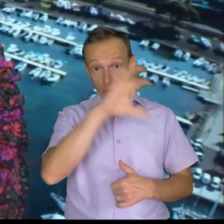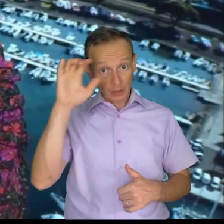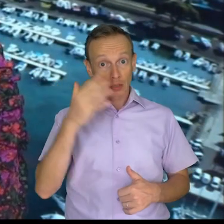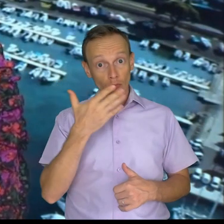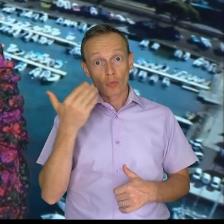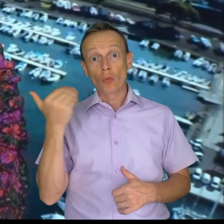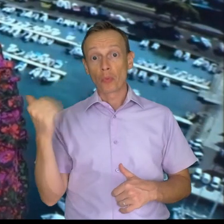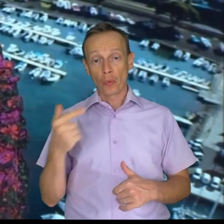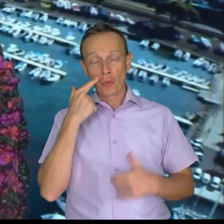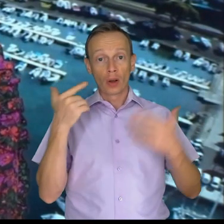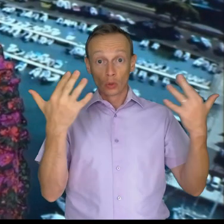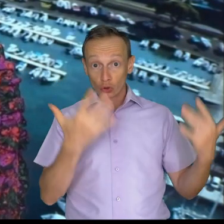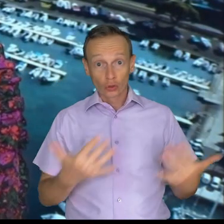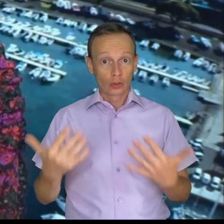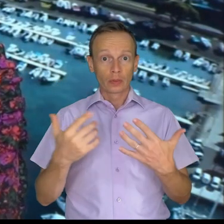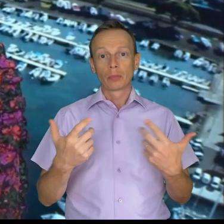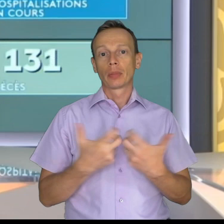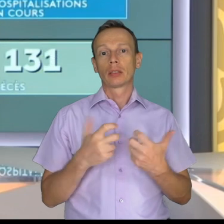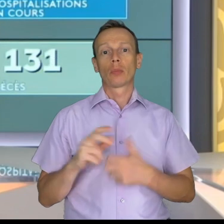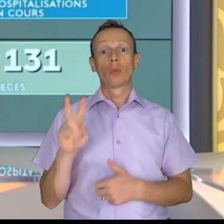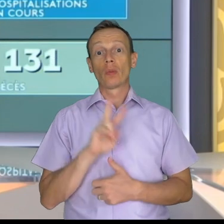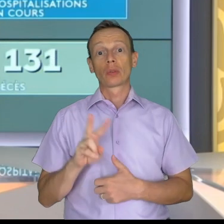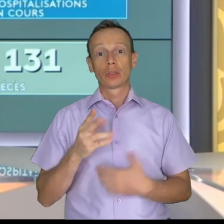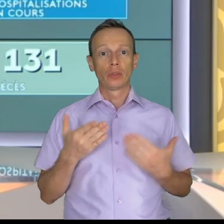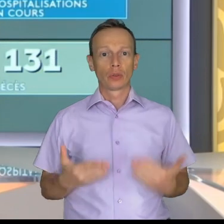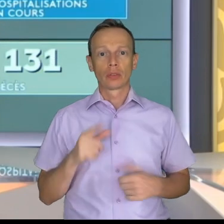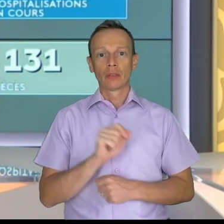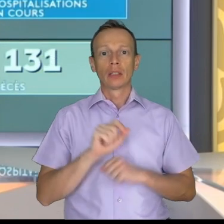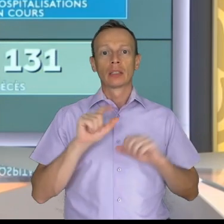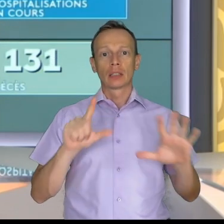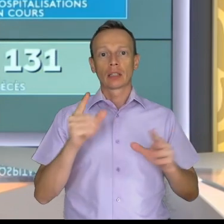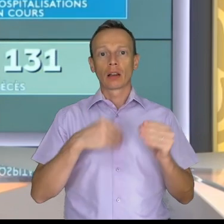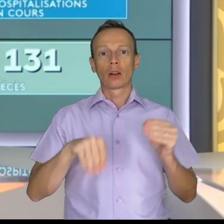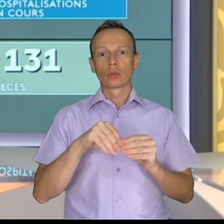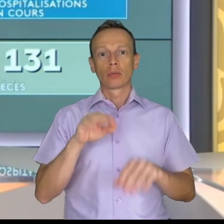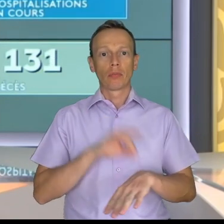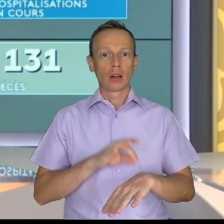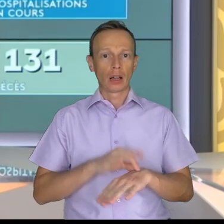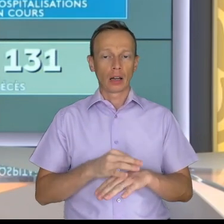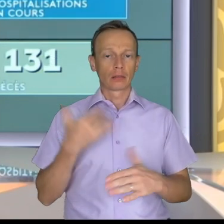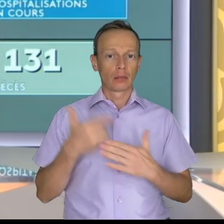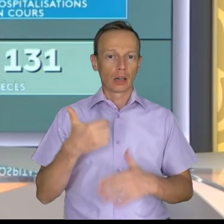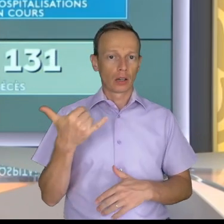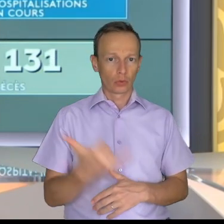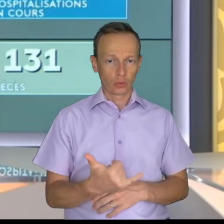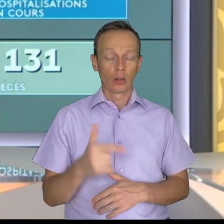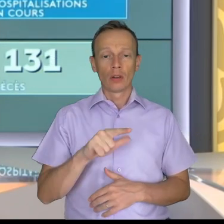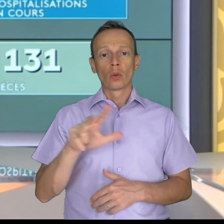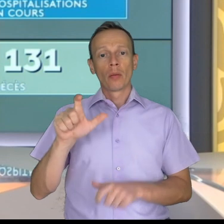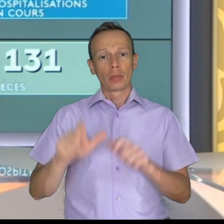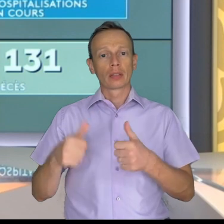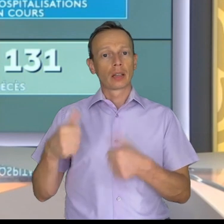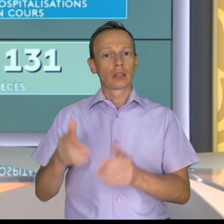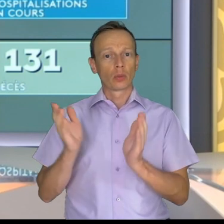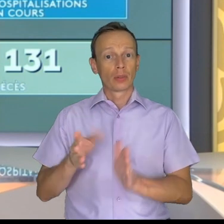Polynésie, elle s'améliore. C'est ce que traduisent les chiffres. Ce vendredi, on dénombre 27 nouveaux cas en 24 heures. 23 personnes